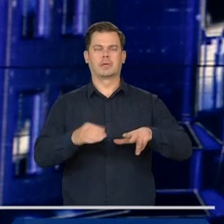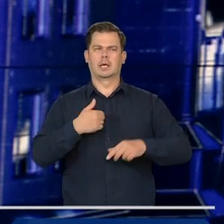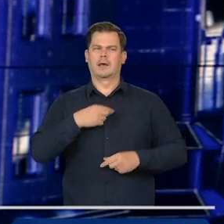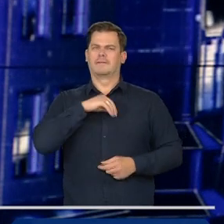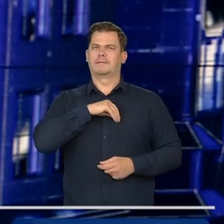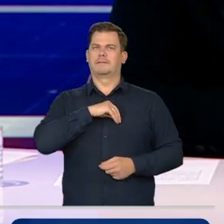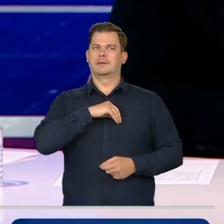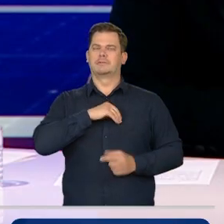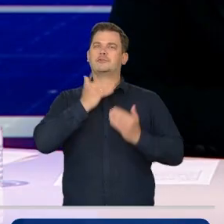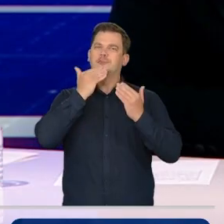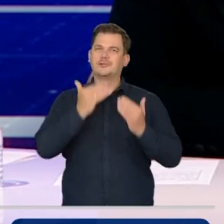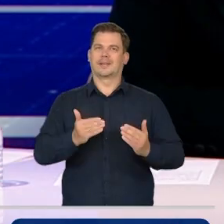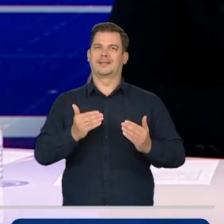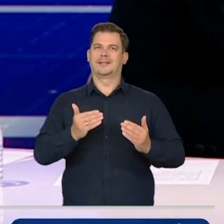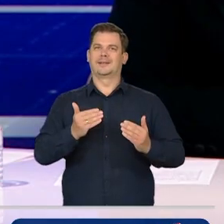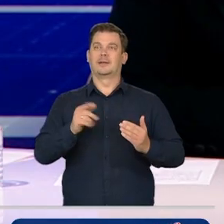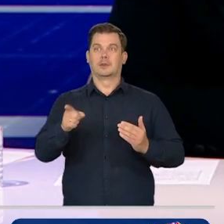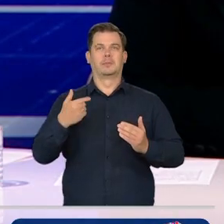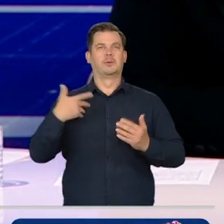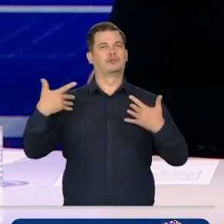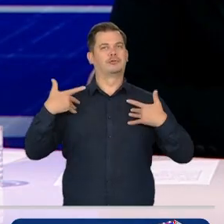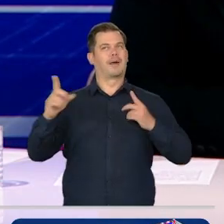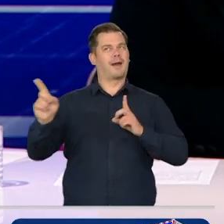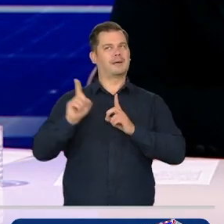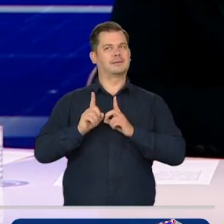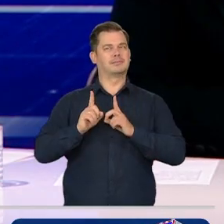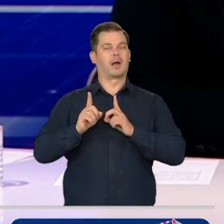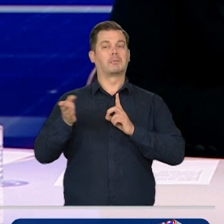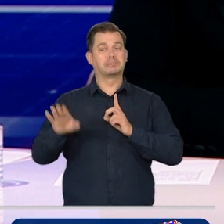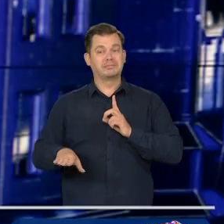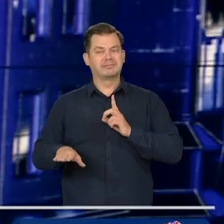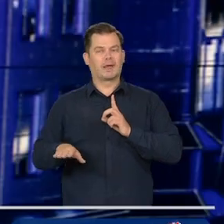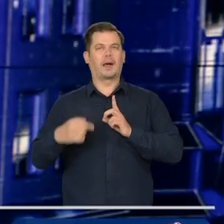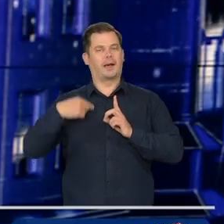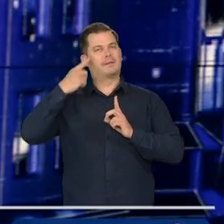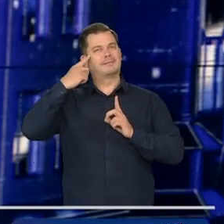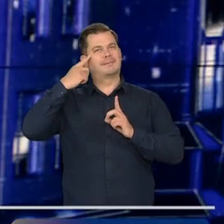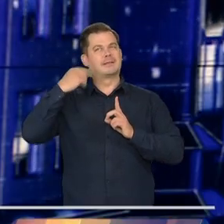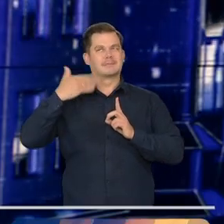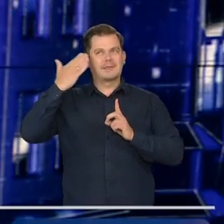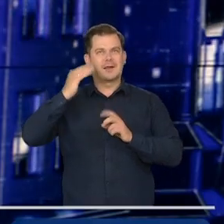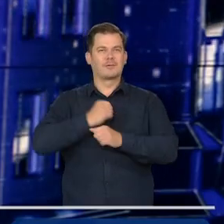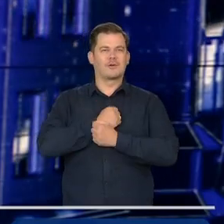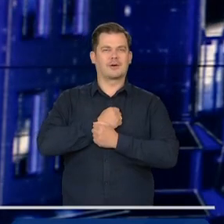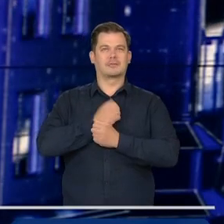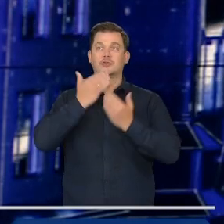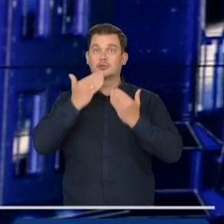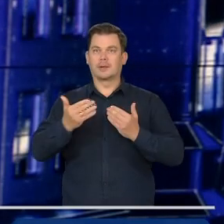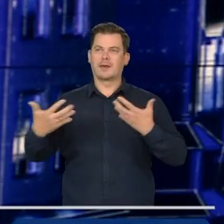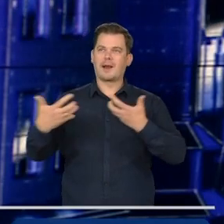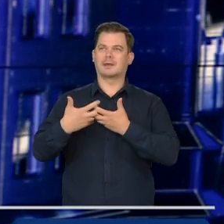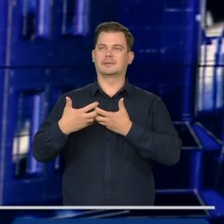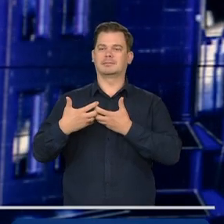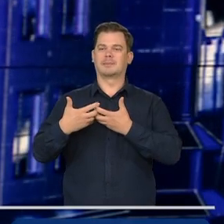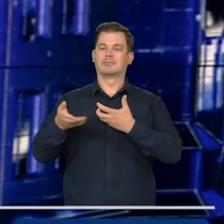takie dziękczynienie, że dziękujemy za dar ich życia. Oni żyli, oni byli pośród nas, myśmy ich znali, kochali, tyle im zawdzięczamy. Chcemy im